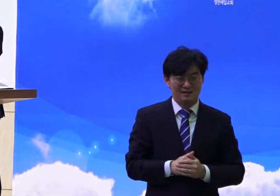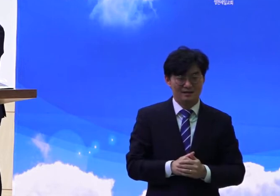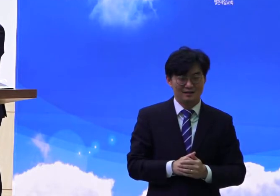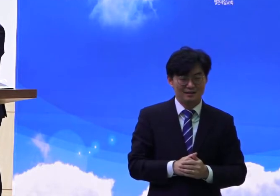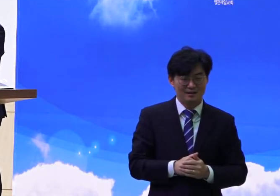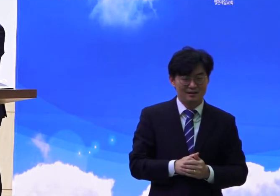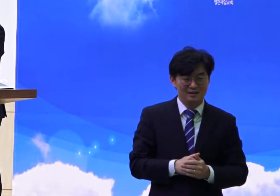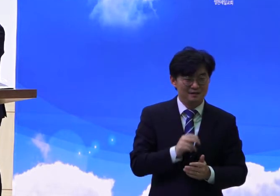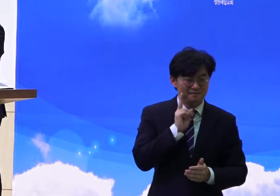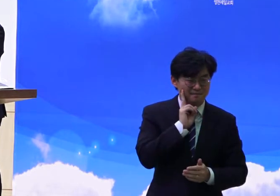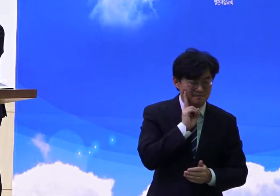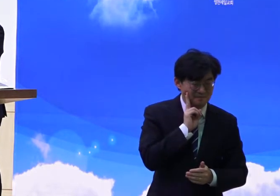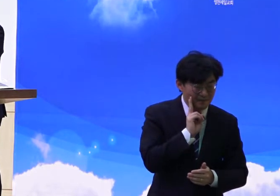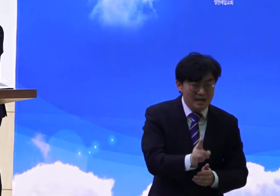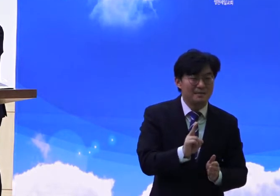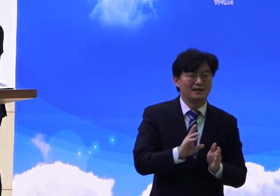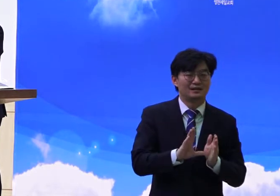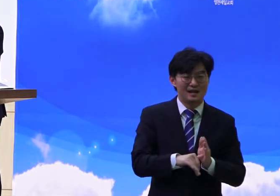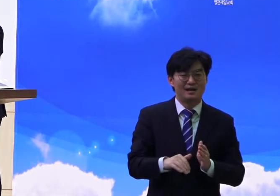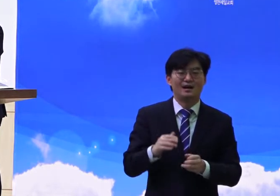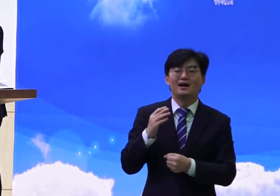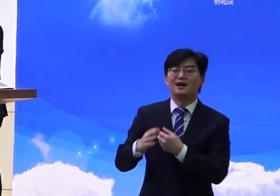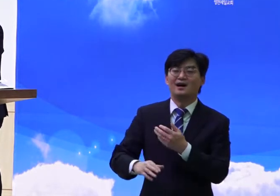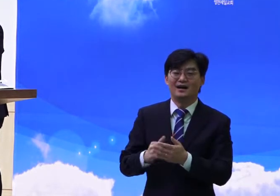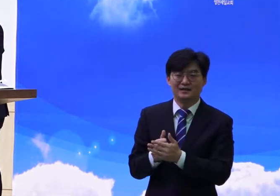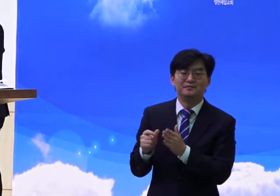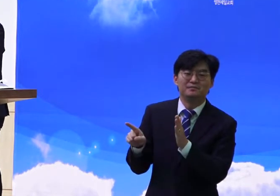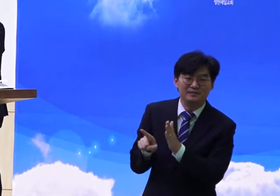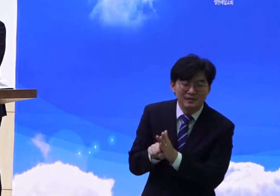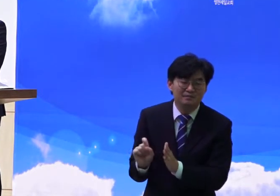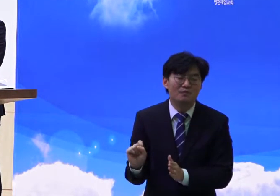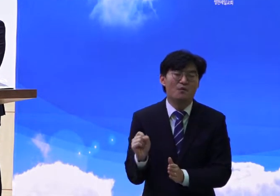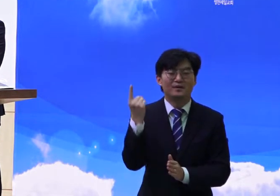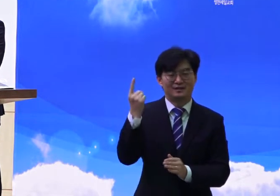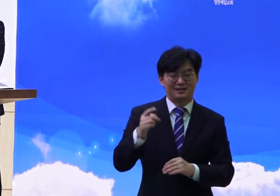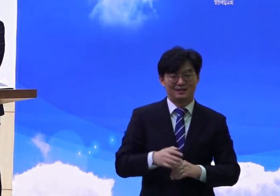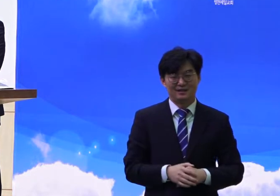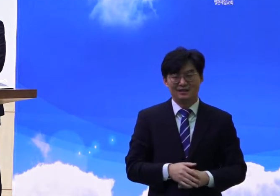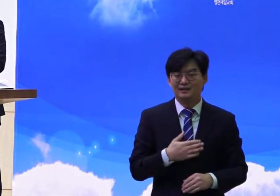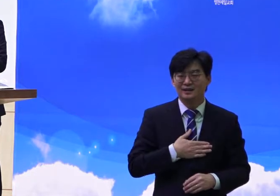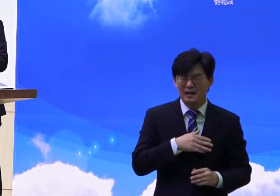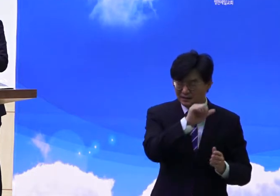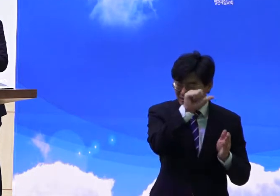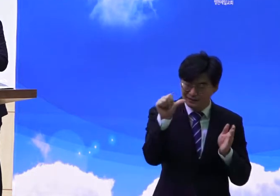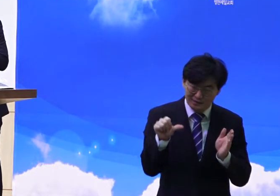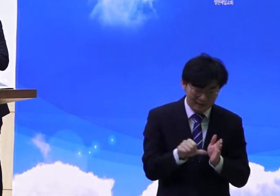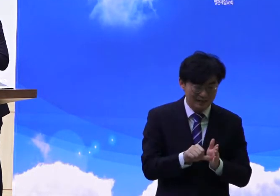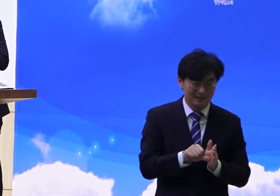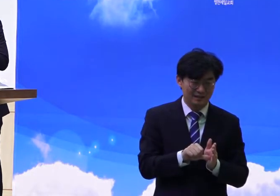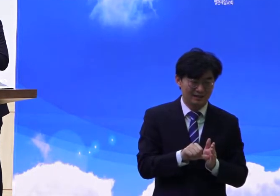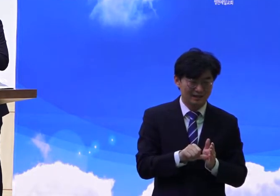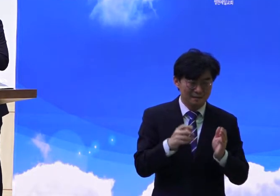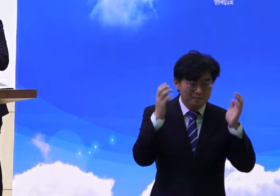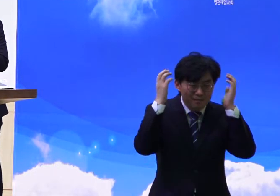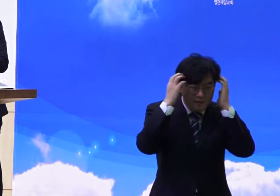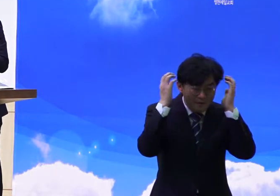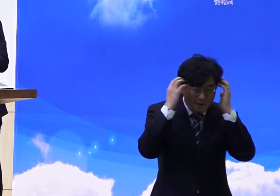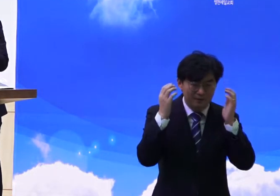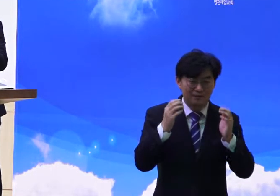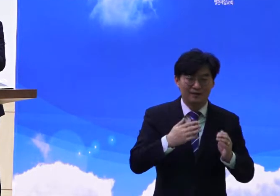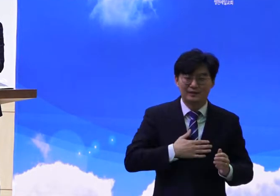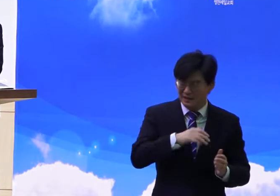기회입니다. 아, 인생이 내 마음대로 되는 것이 아니었구나. 인생의 주인이 나인 줄 알았더니